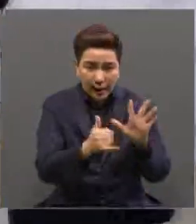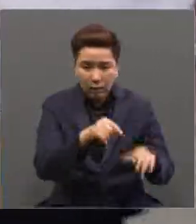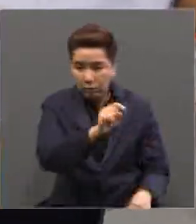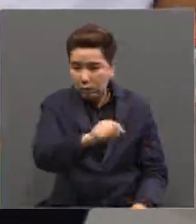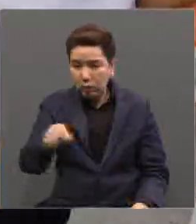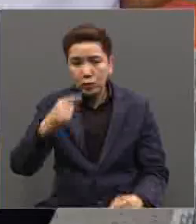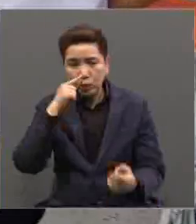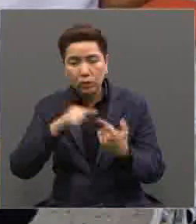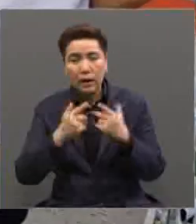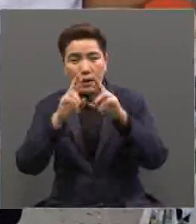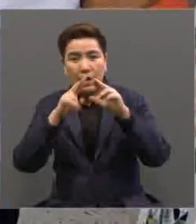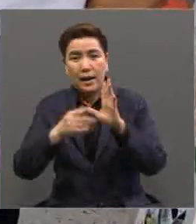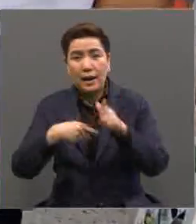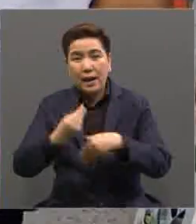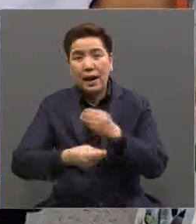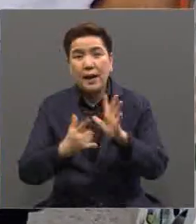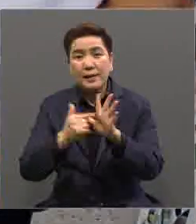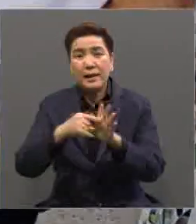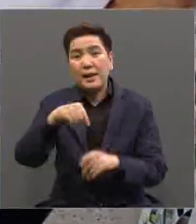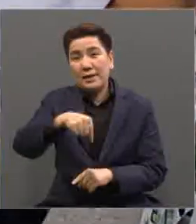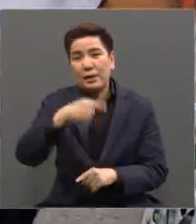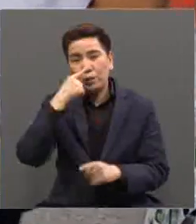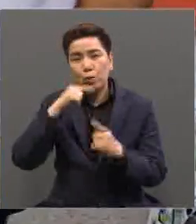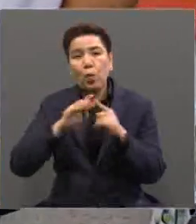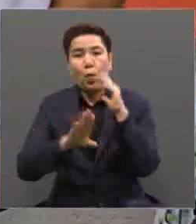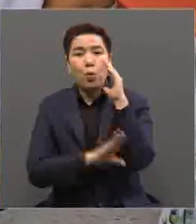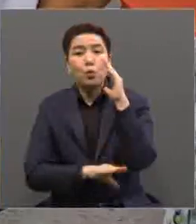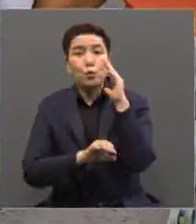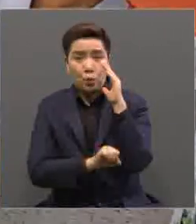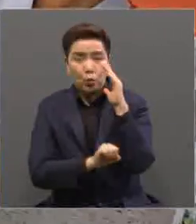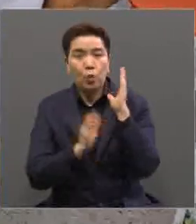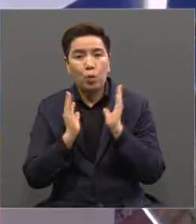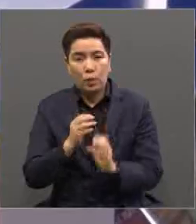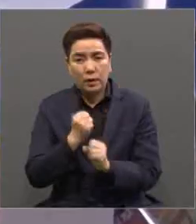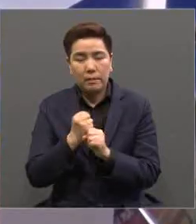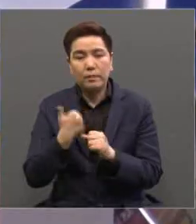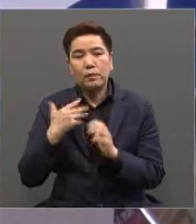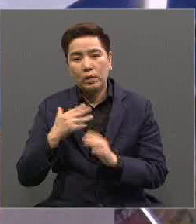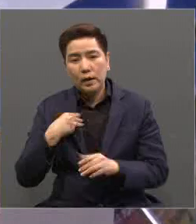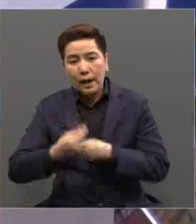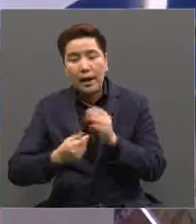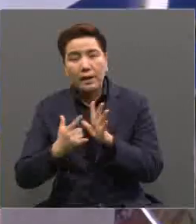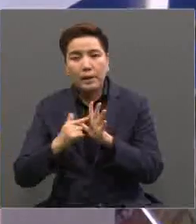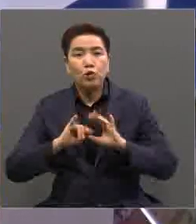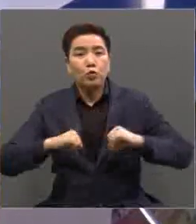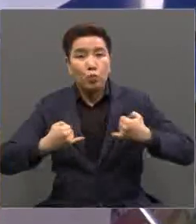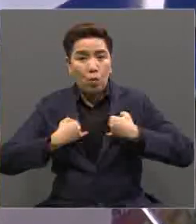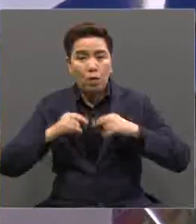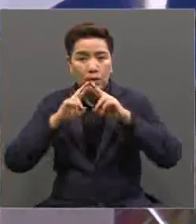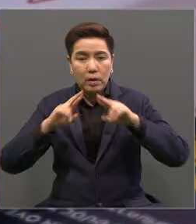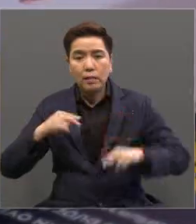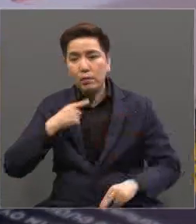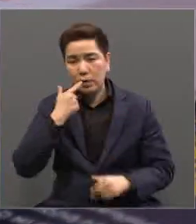นะคะเช่นที่ร้านยาพงษ์ฟาร์มาแคร์ที่จังหวัดสงขลาเนี่ยนะคะเกษตรกรธีระพงษ์เทพทวีซึ่งเป็นเจ้าของร้านก็บอกว่า